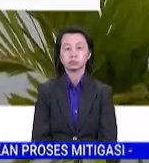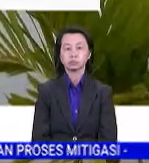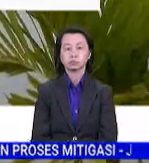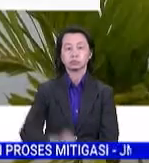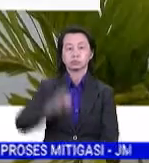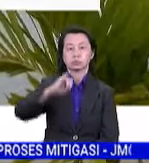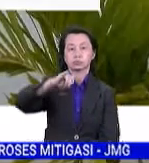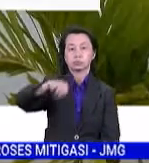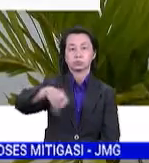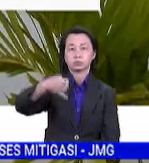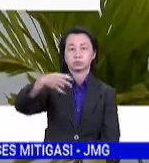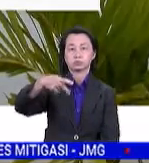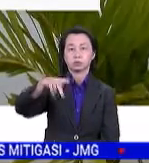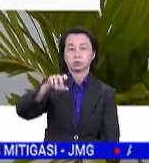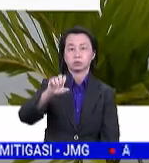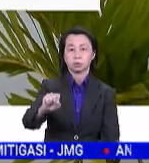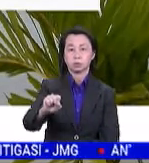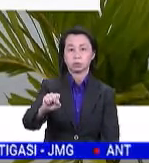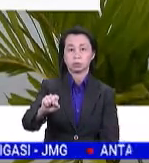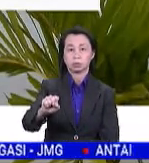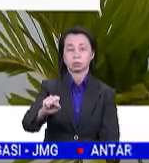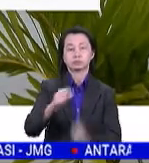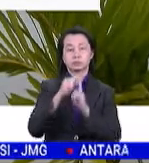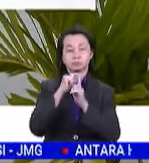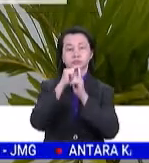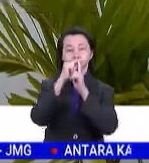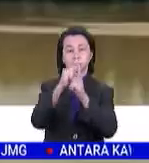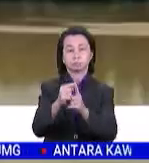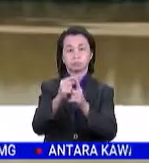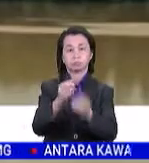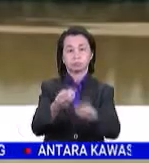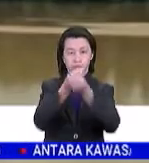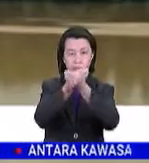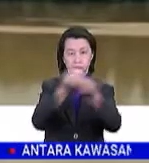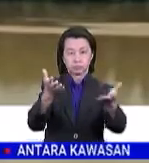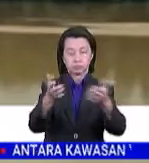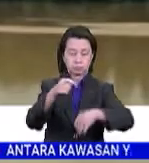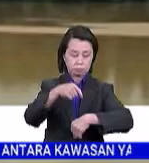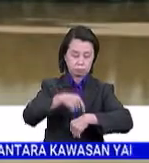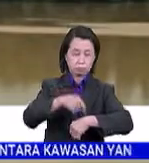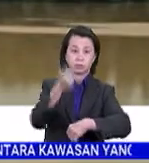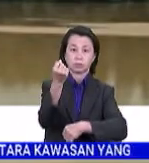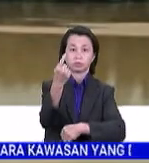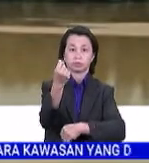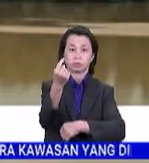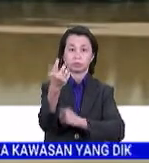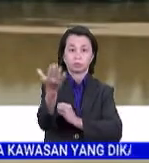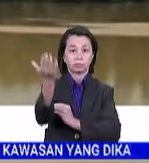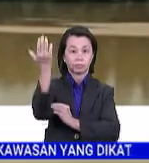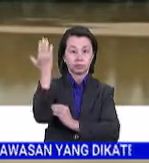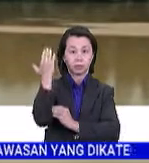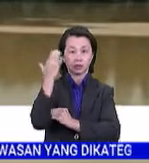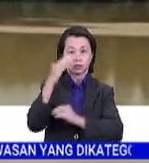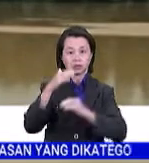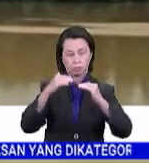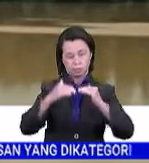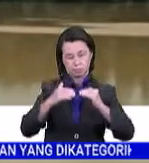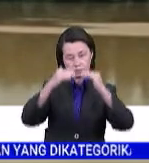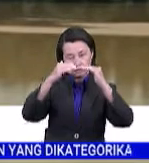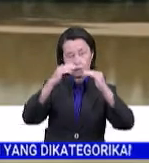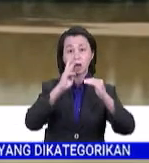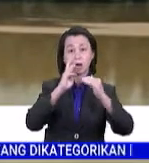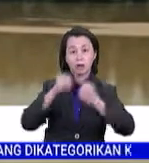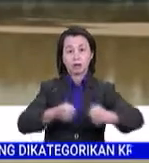Jabatan Pengairan dan Saliran JPS dalam satu kenyataan memaklumkan setakat pukul 11 pagi tadi, paras air Sungai Pahang